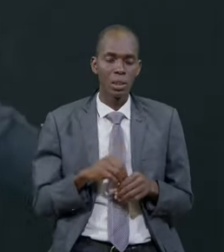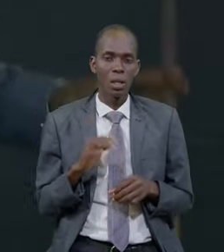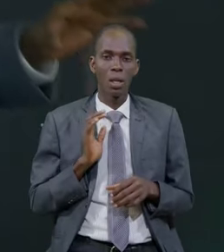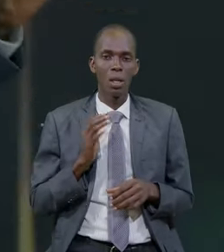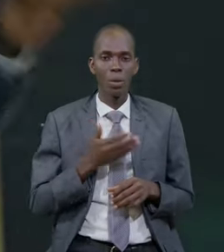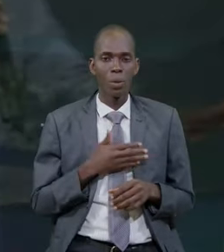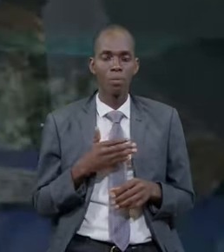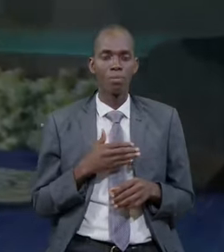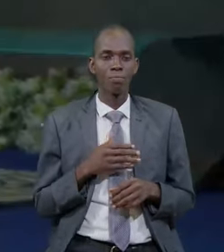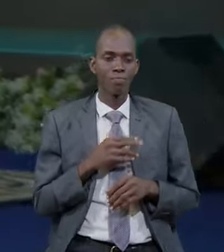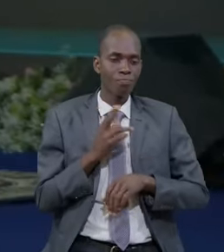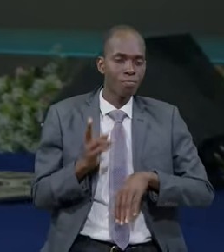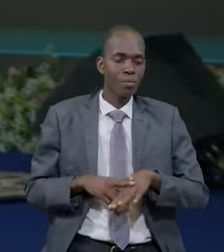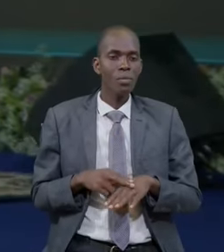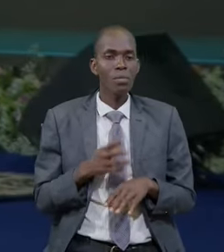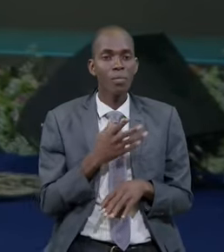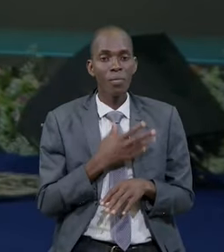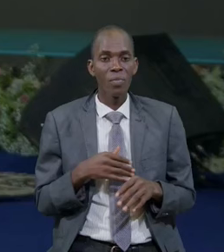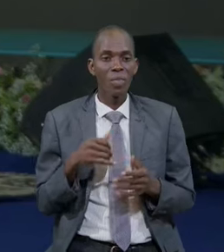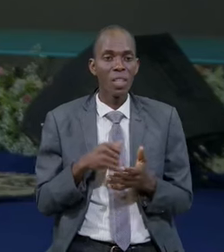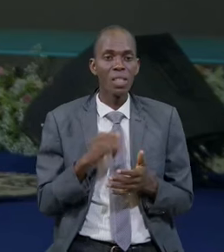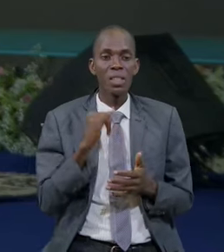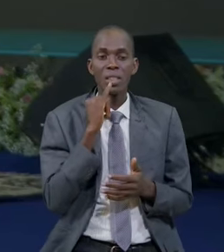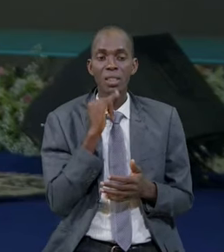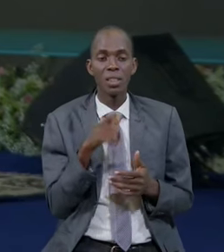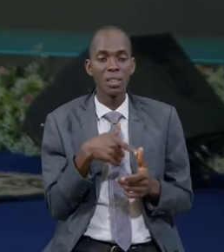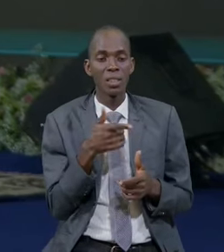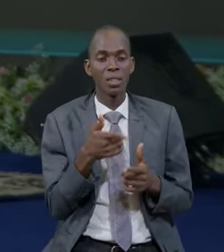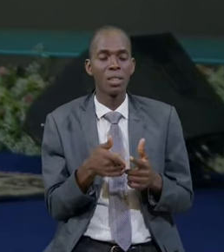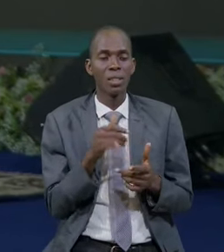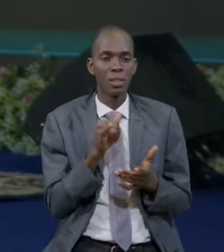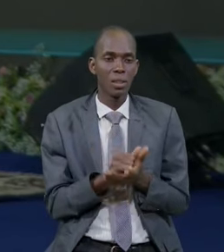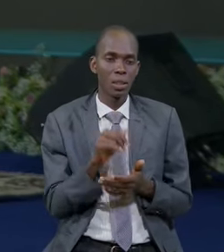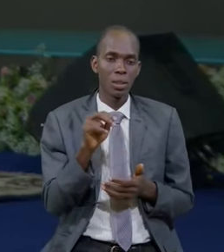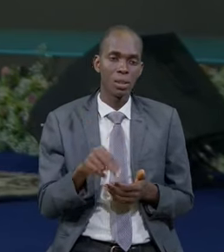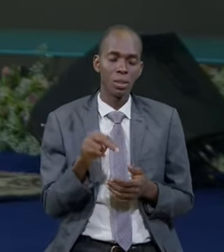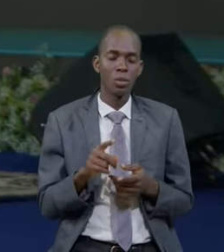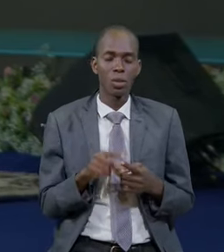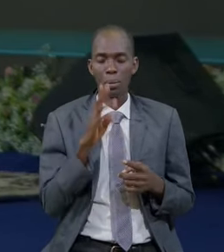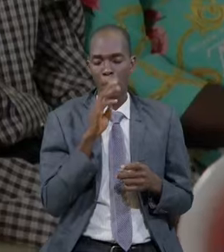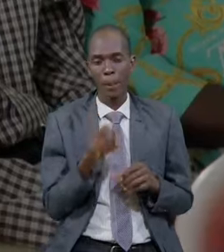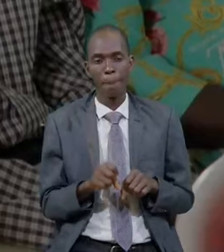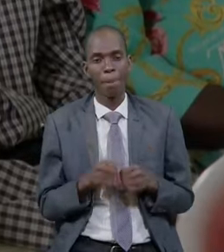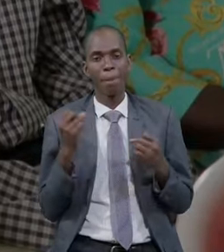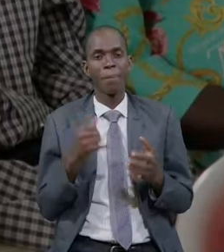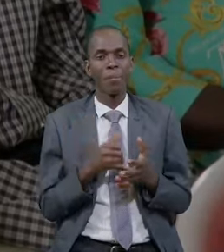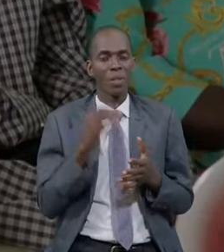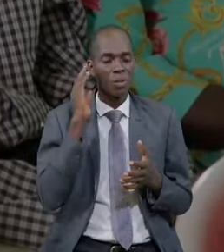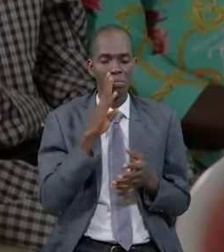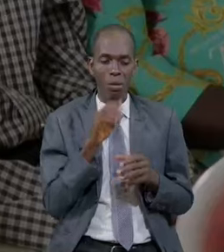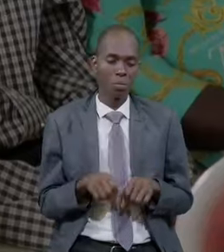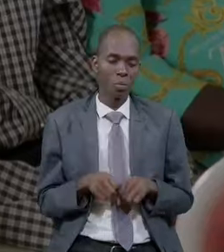notre nature. Et c'est là. Et ça doit être brisé. Et ce sera brisé aujourd'hui au nom de